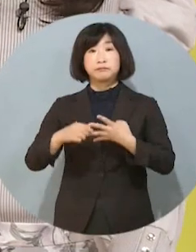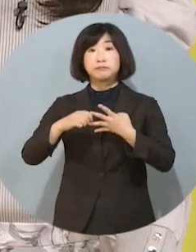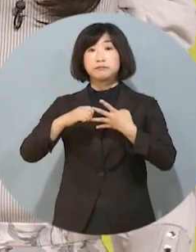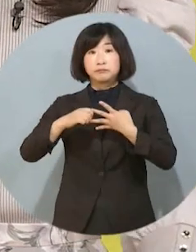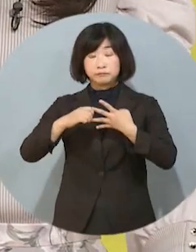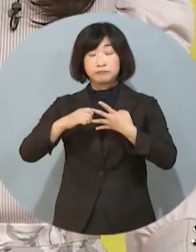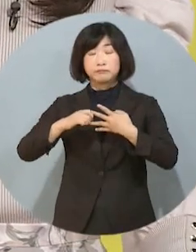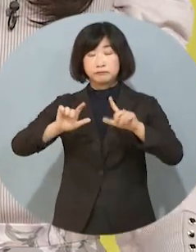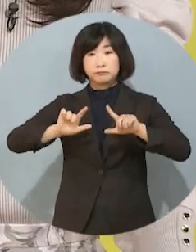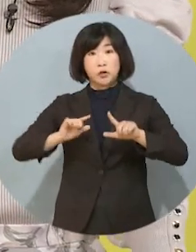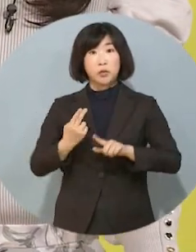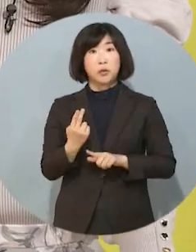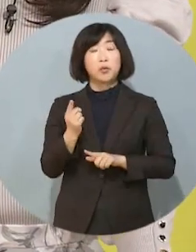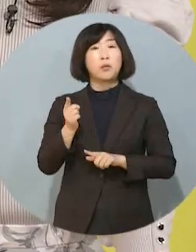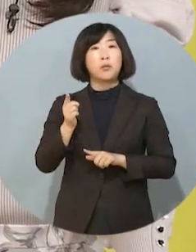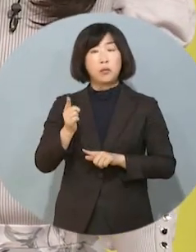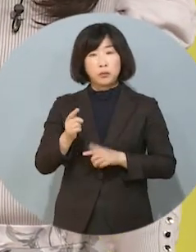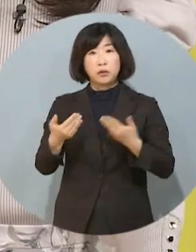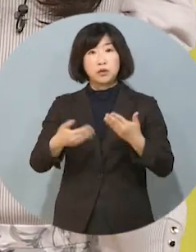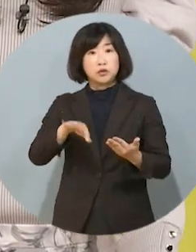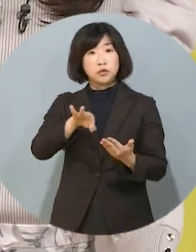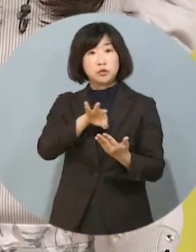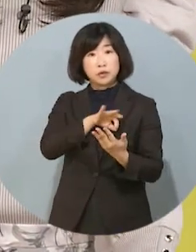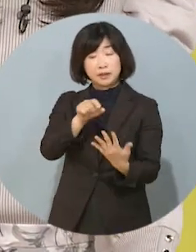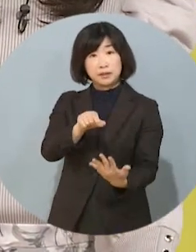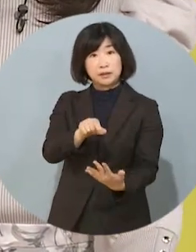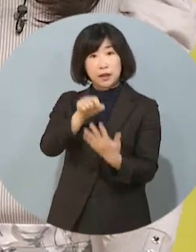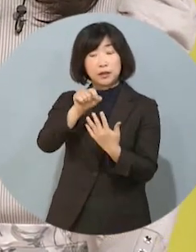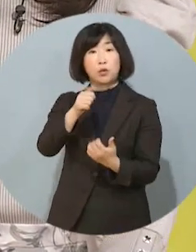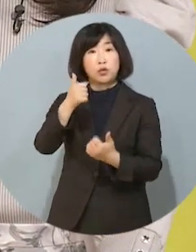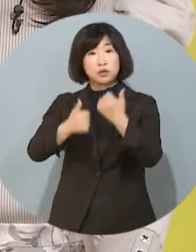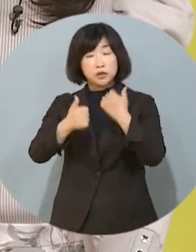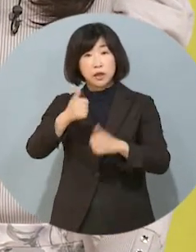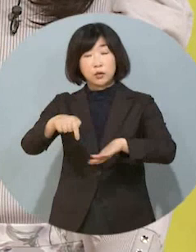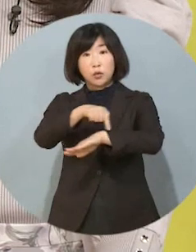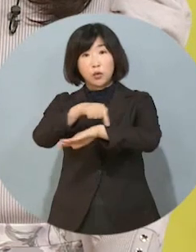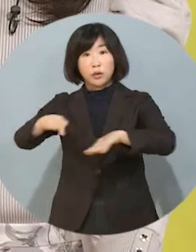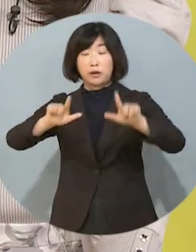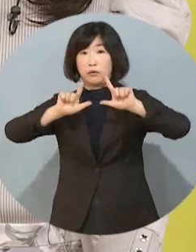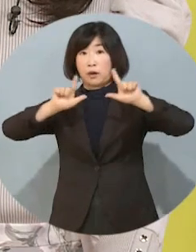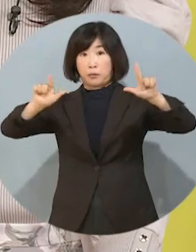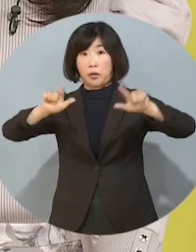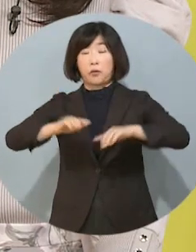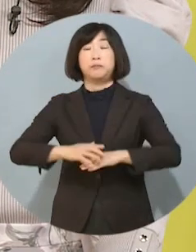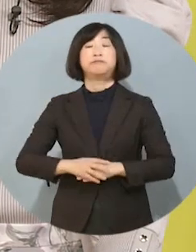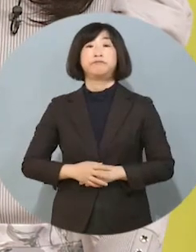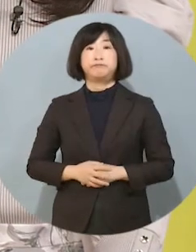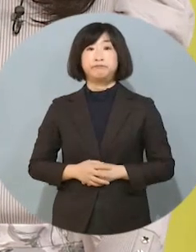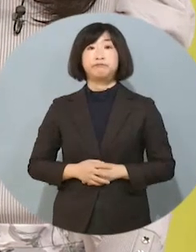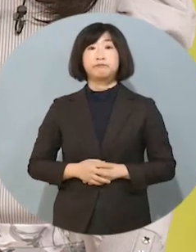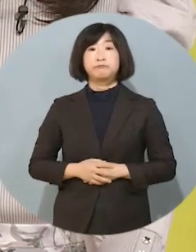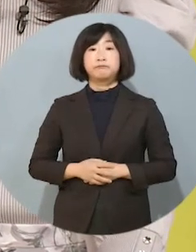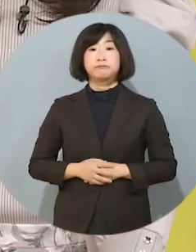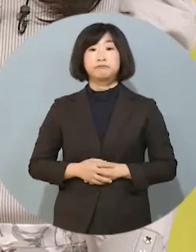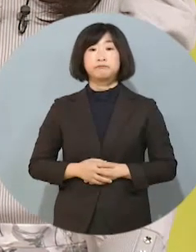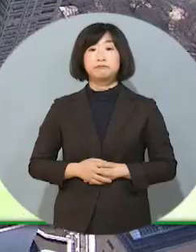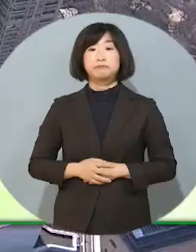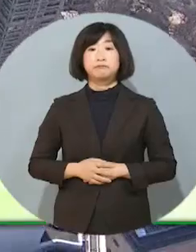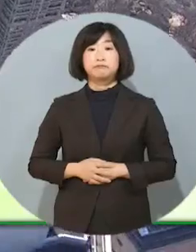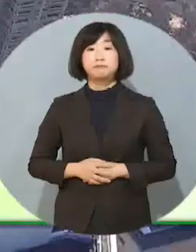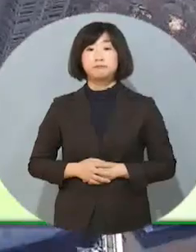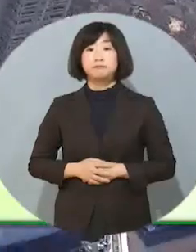くださいとは人気付き職員採用試験の実施を発表しました